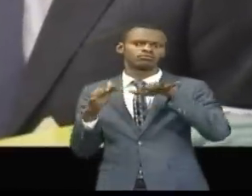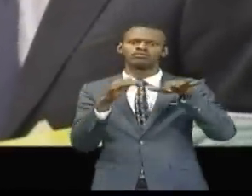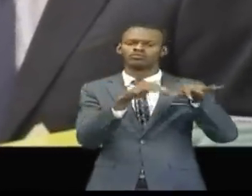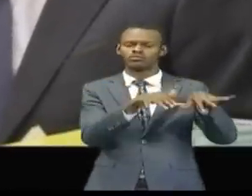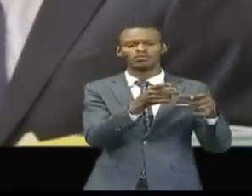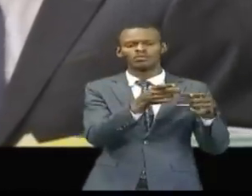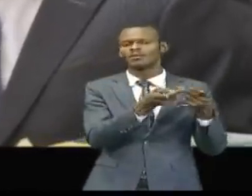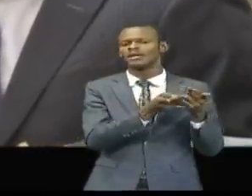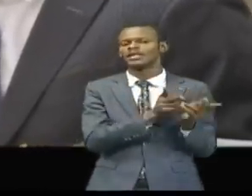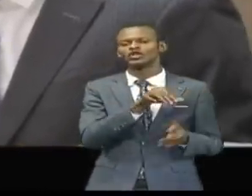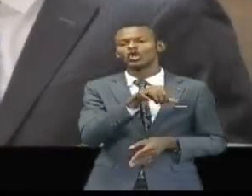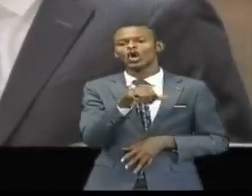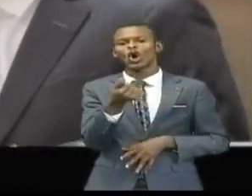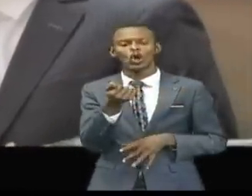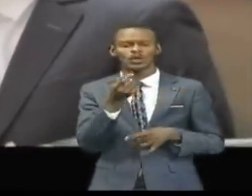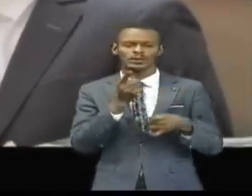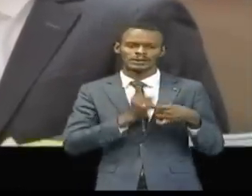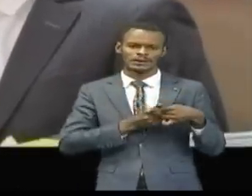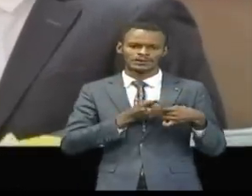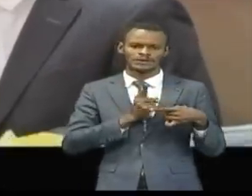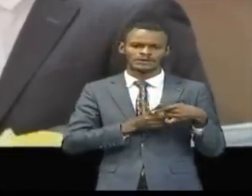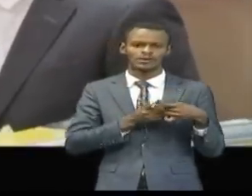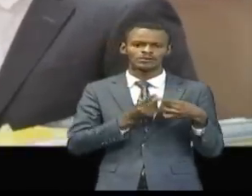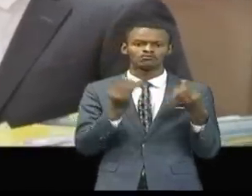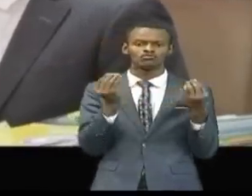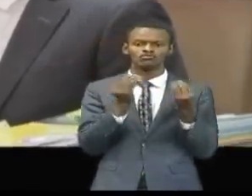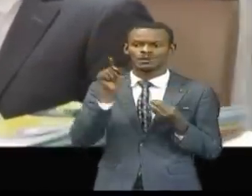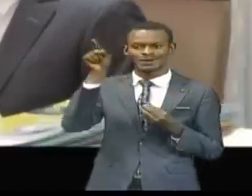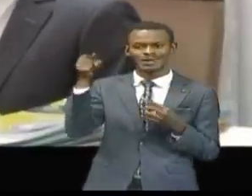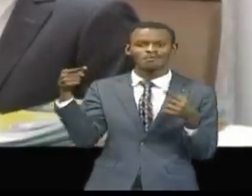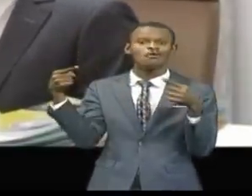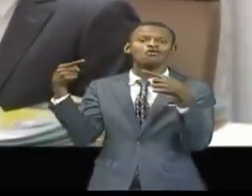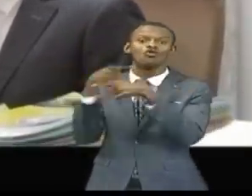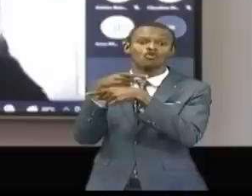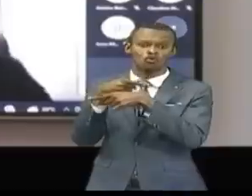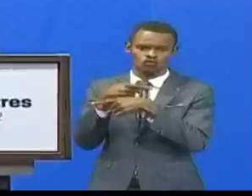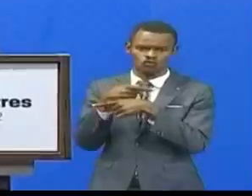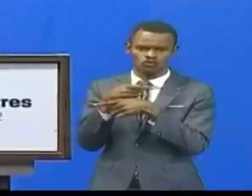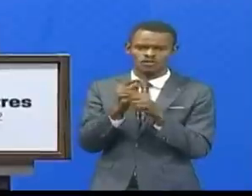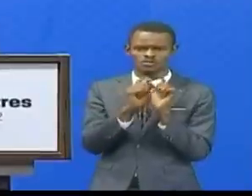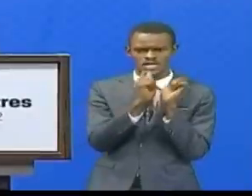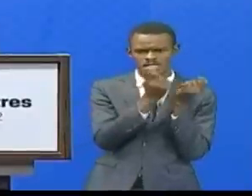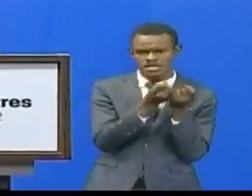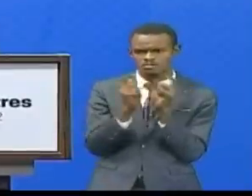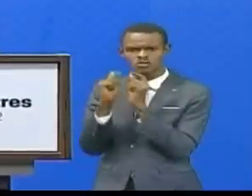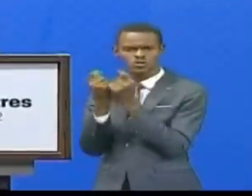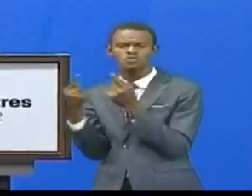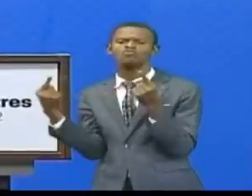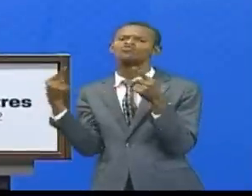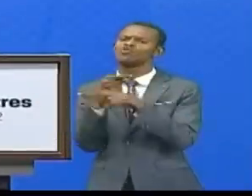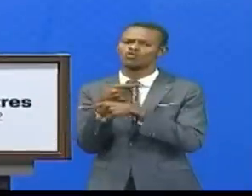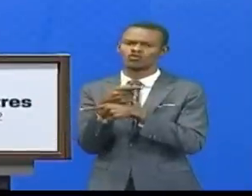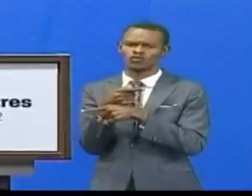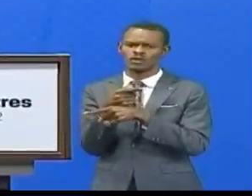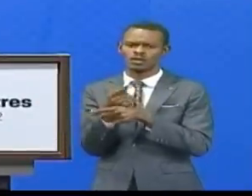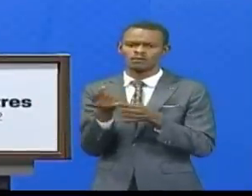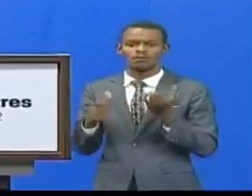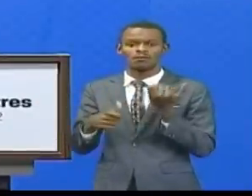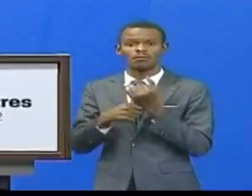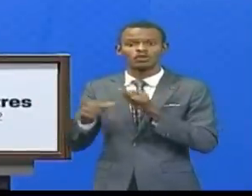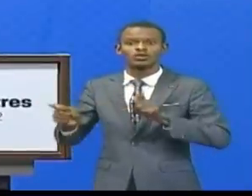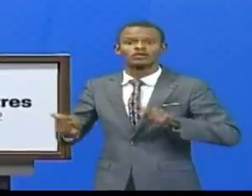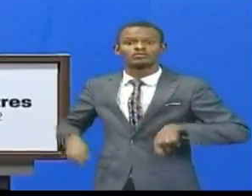conflit intercommunautaire dans le Kwamout. Le Conseil a pris acte de ce rapport.